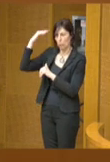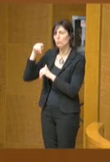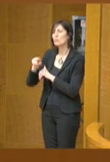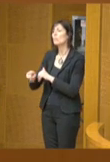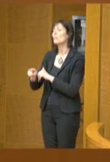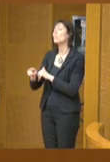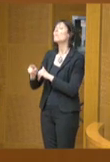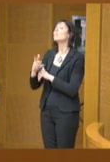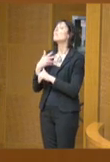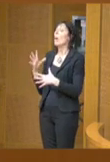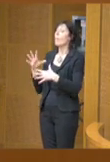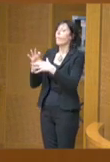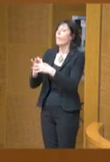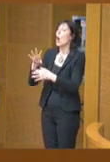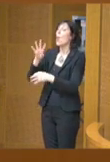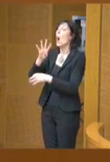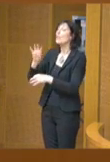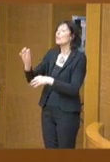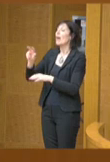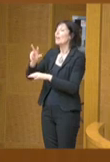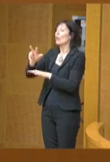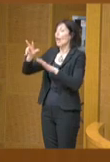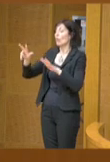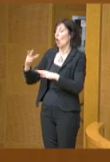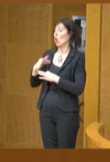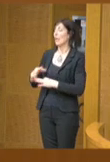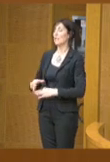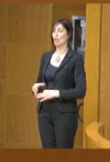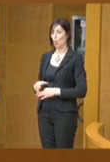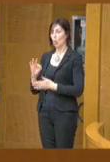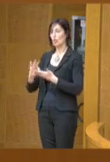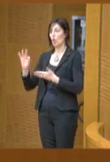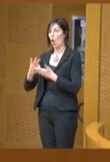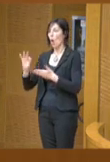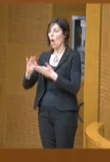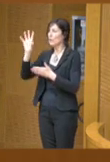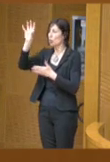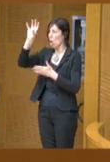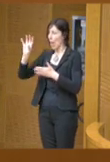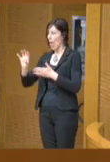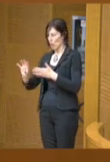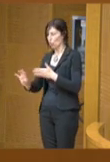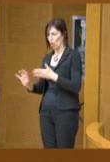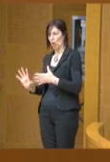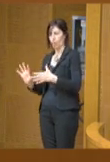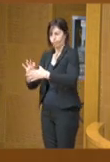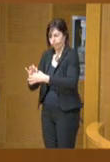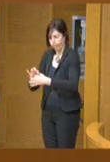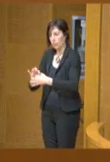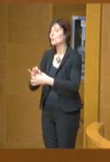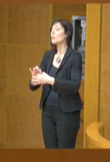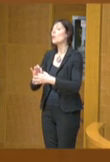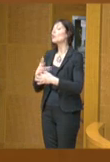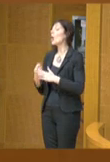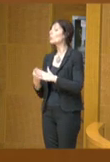aderito 438 istituti scolastici distribuiti in tutte le regioni italiane, anche il supporto di un